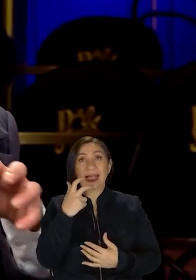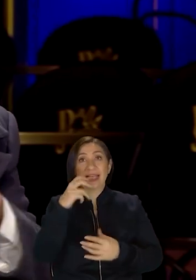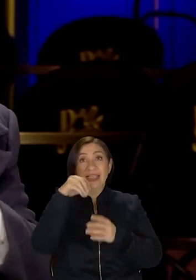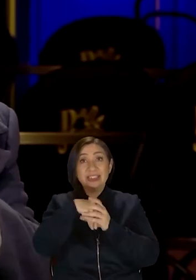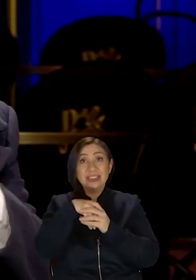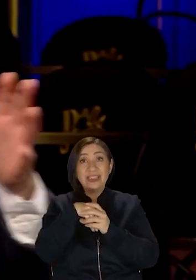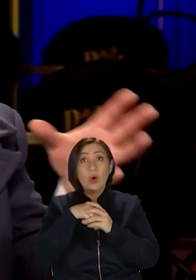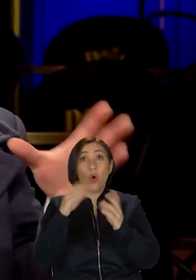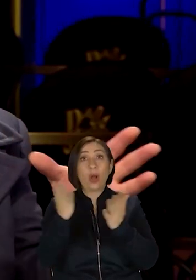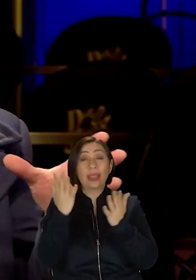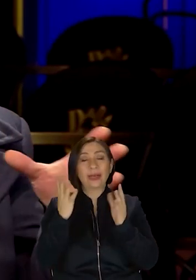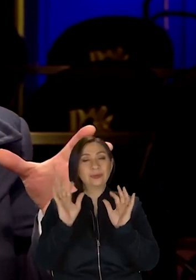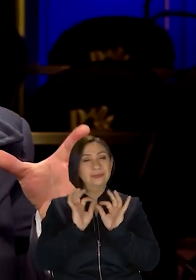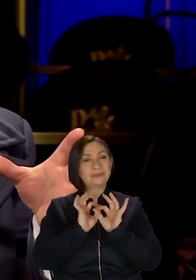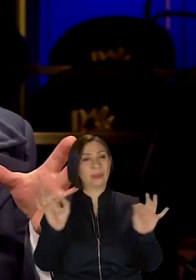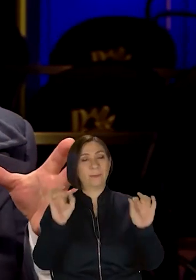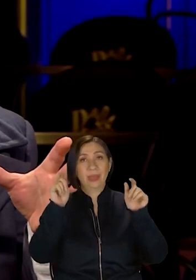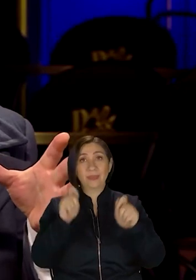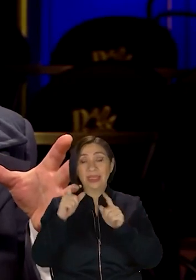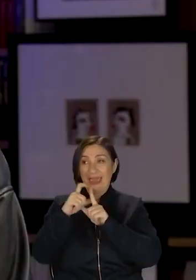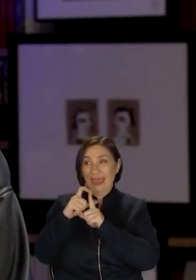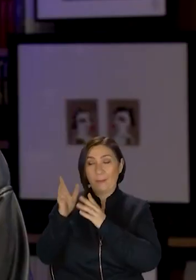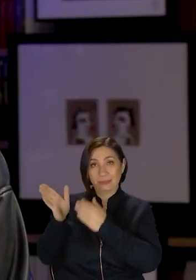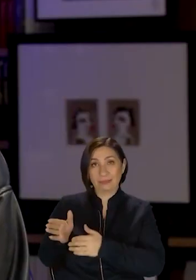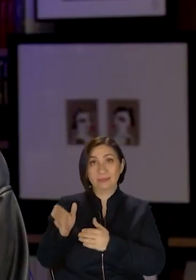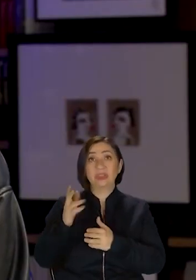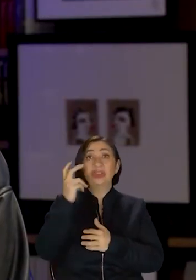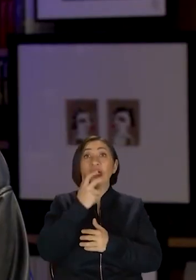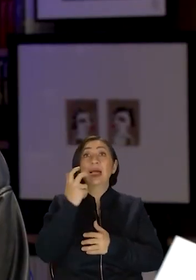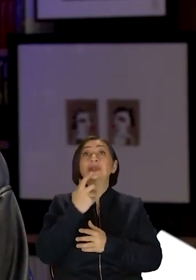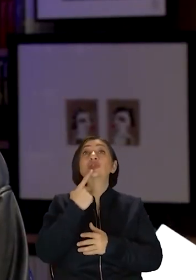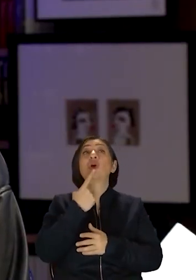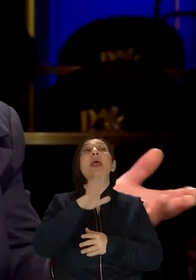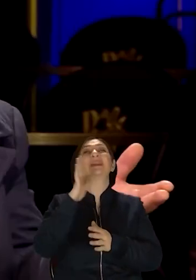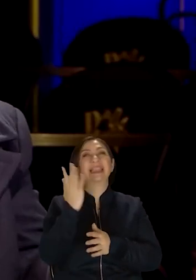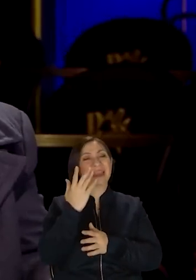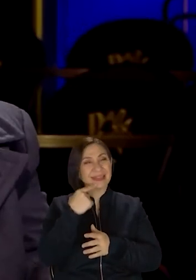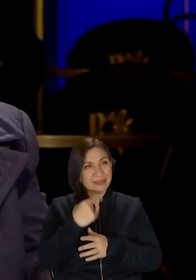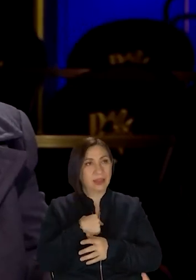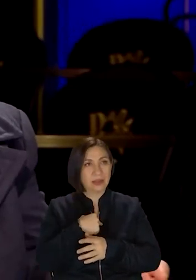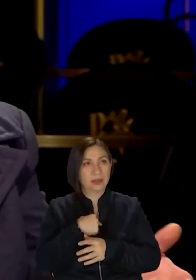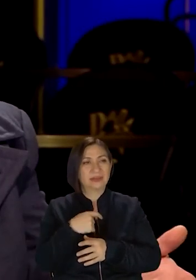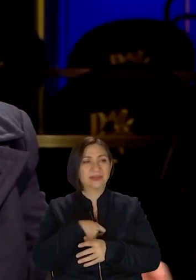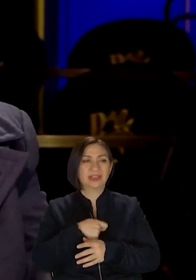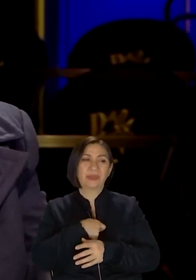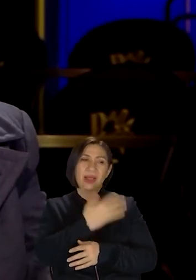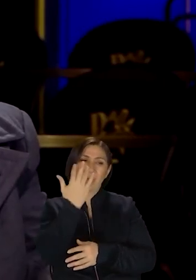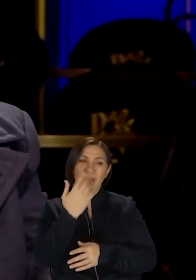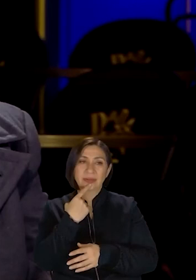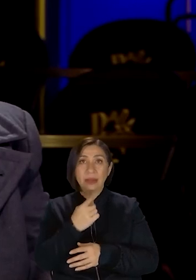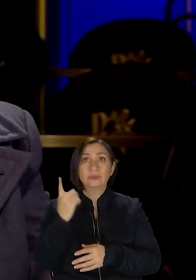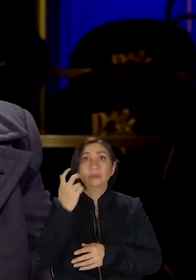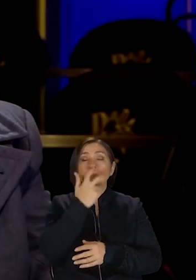hadisesini o kadar düzgün halletti ki Didem. Hani ha, Didem şarkı söylemiyor deselerdi bana, ben saçmalamayın derdim. Çünkü